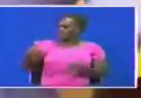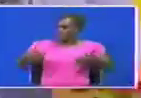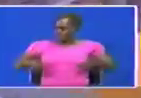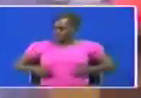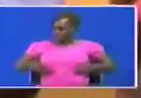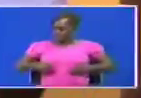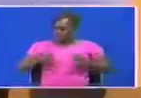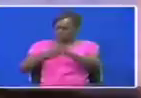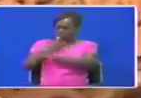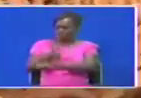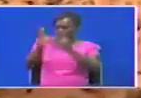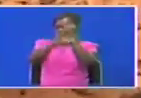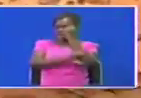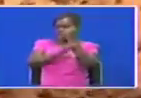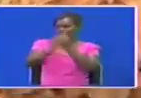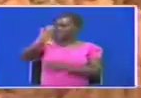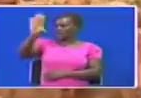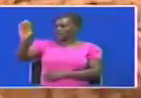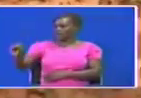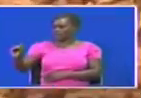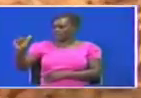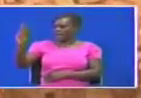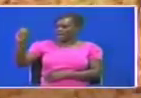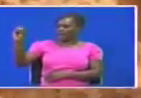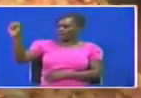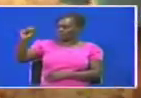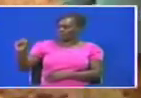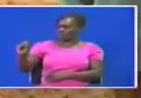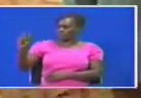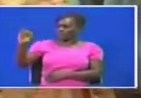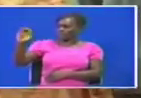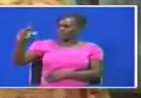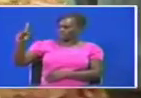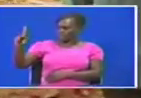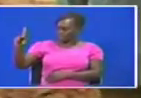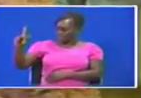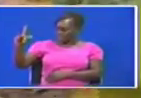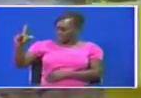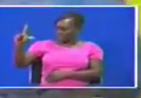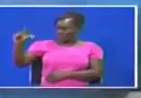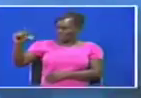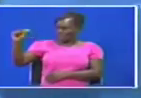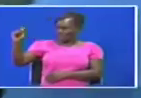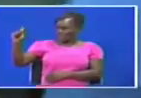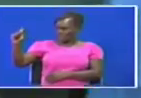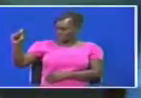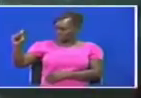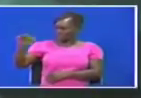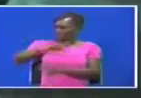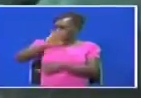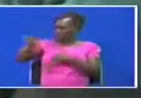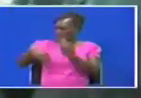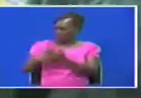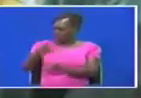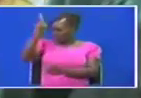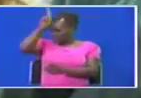za nyika Afrika Ronald Kirui, Amos Kirui, Nicholas Kosimbei, Leonard Lagat na Joelin Charotich, wote kutoka kijiji